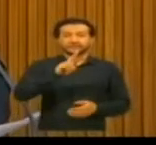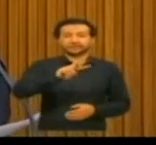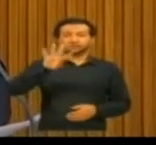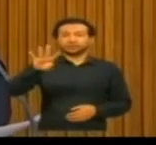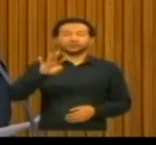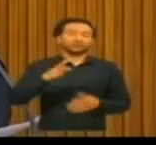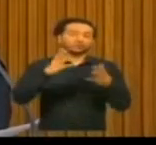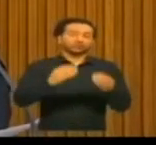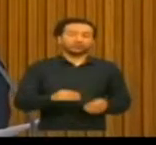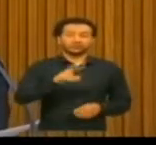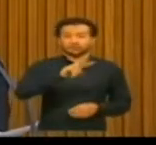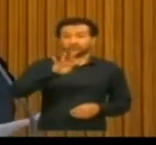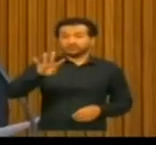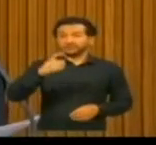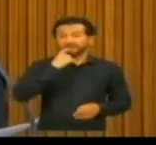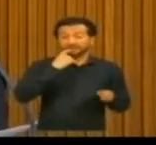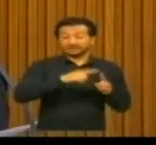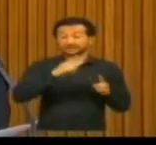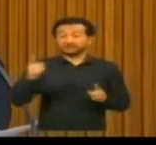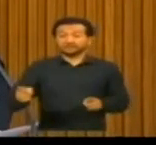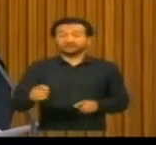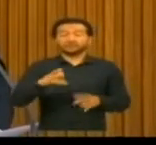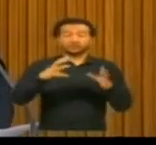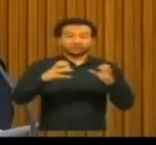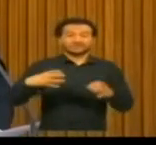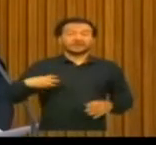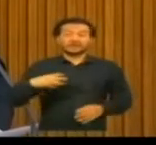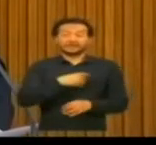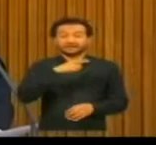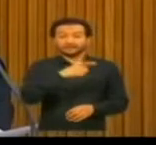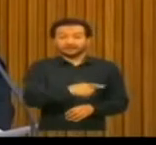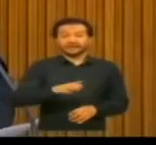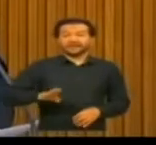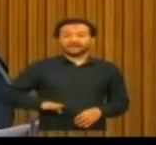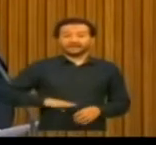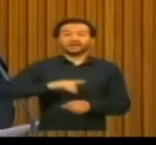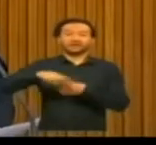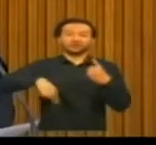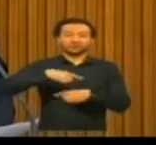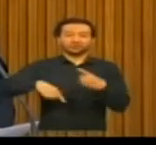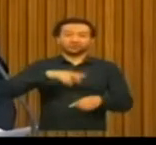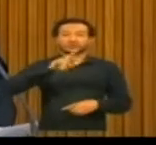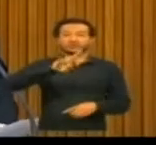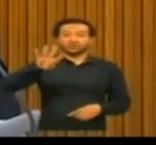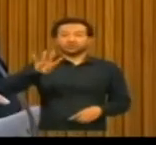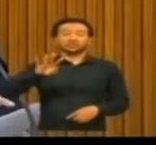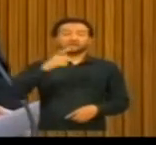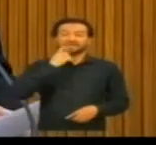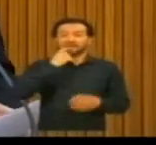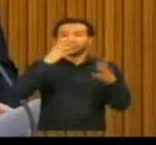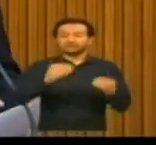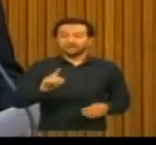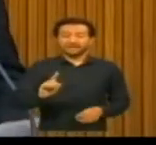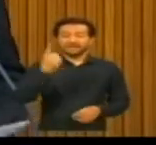yıldır, tam 24 yıldır cumartesi anneleri evlatlarını arıyor. 24 yıldır. İlk